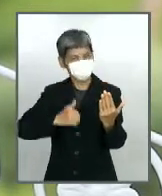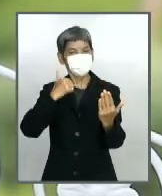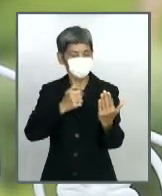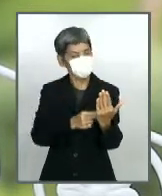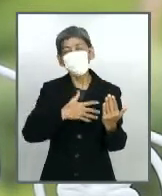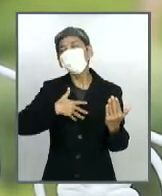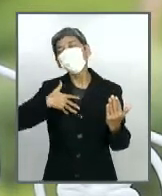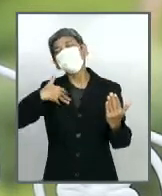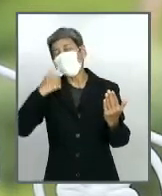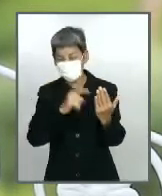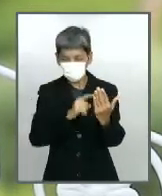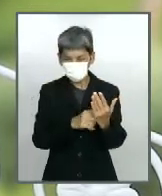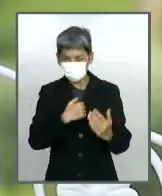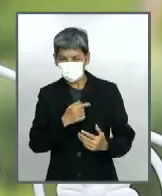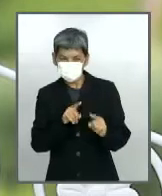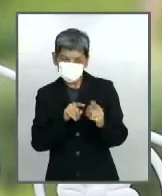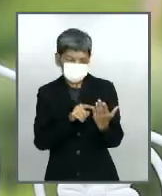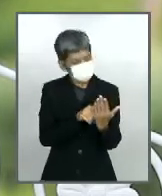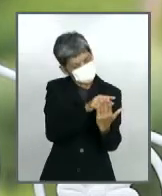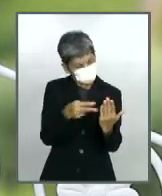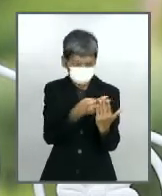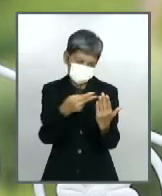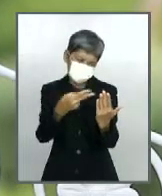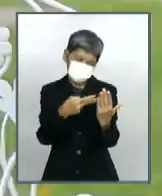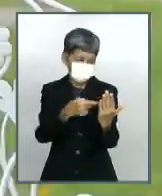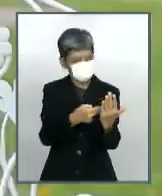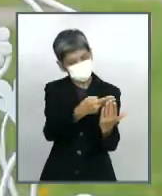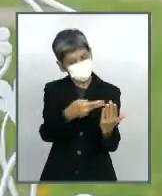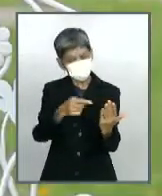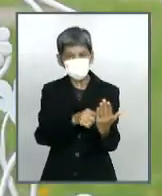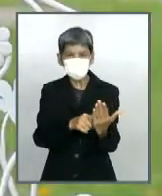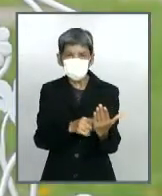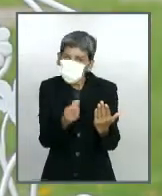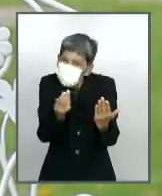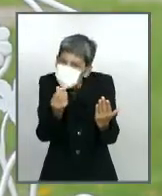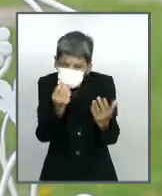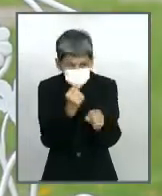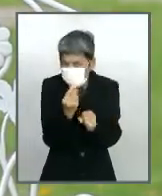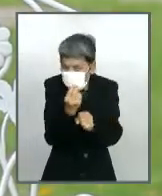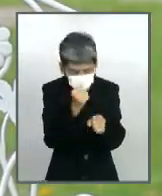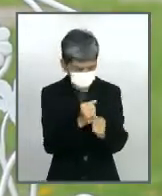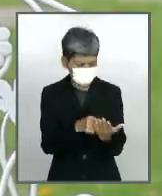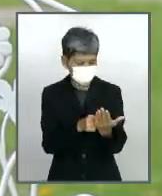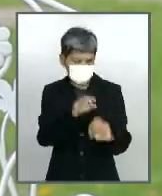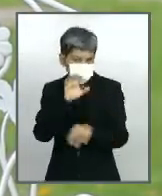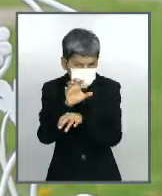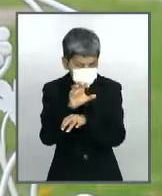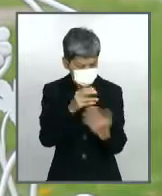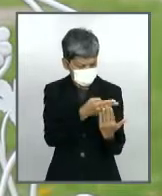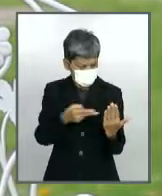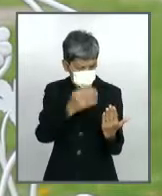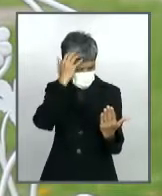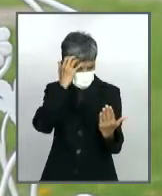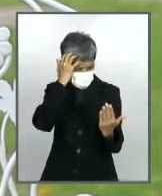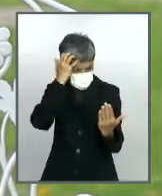ดูสบายๆหรือว่าดูไม่ได้เป็นการเขาเรียกว่าเร่งงานหรือว่าบังคับ